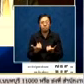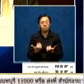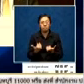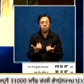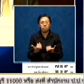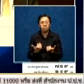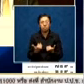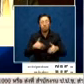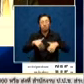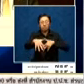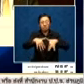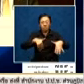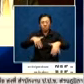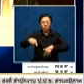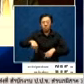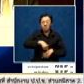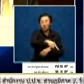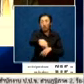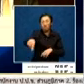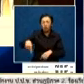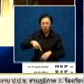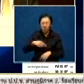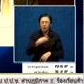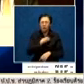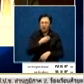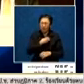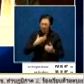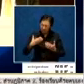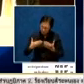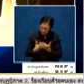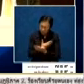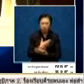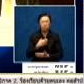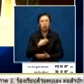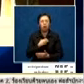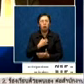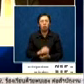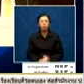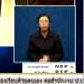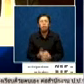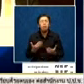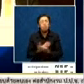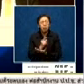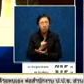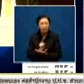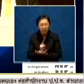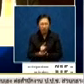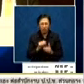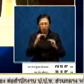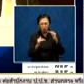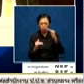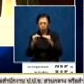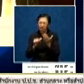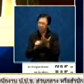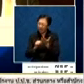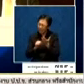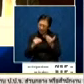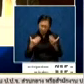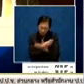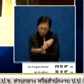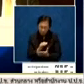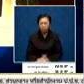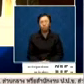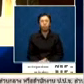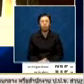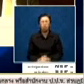ที่จะแบบว่าแต่ว่าแน่แหละเดี๋ยวก็จะบอกว่าไม่มีอำนาจย้ายข้าราชการอะไรอีกอ่ะมันจะเป็นลักษณะเนี้ยนะแล้วก็จะขวางคลองคือเ